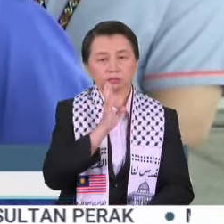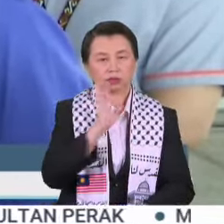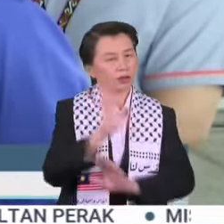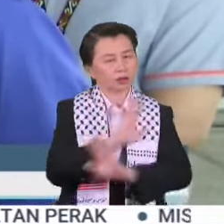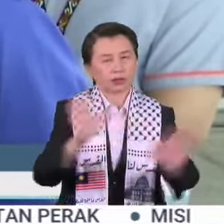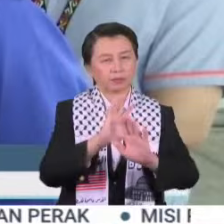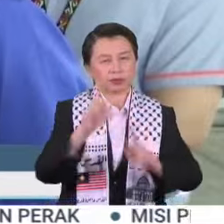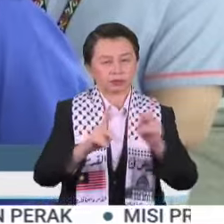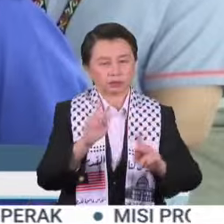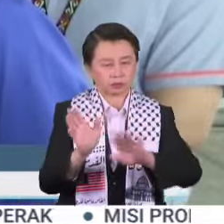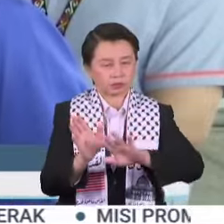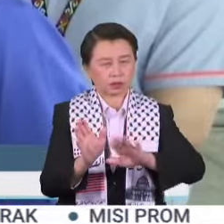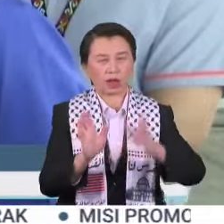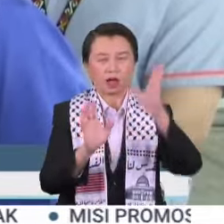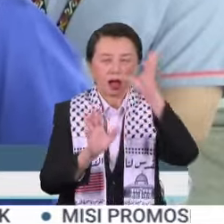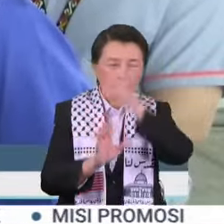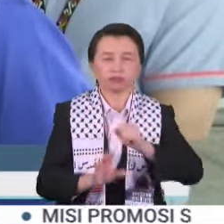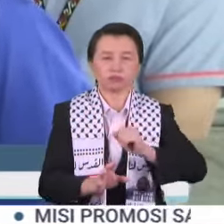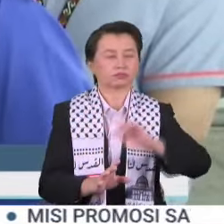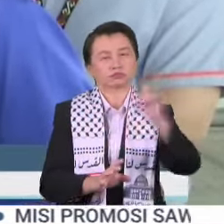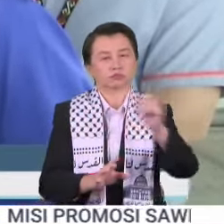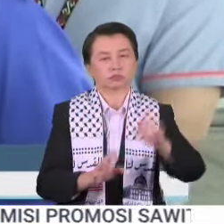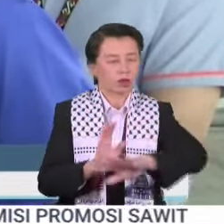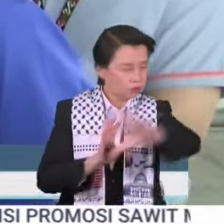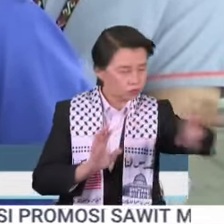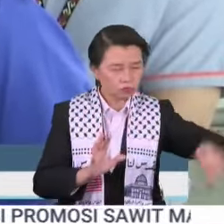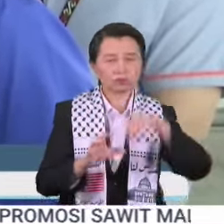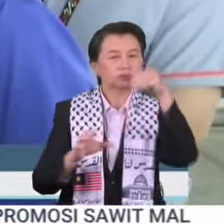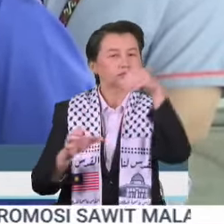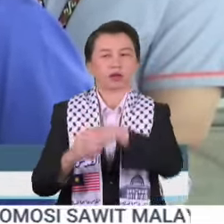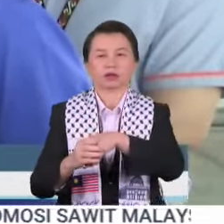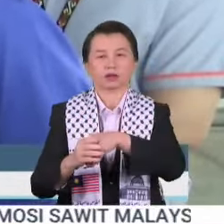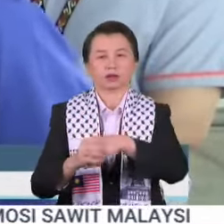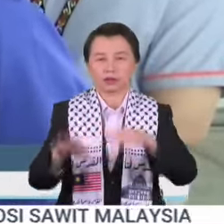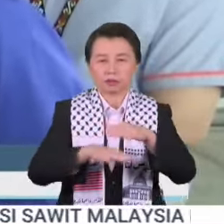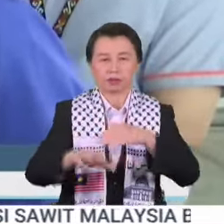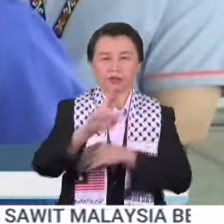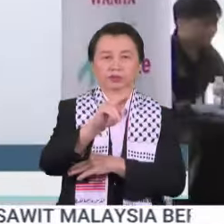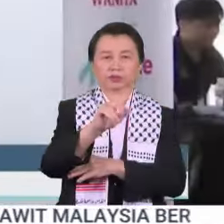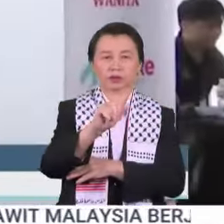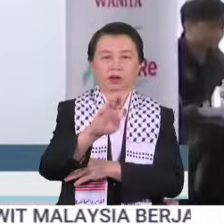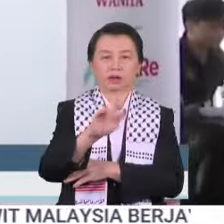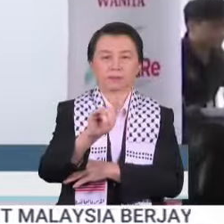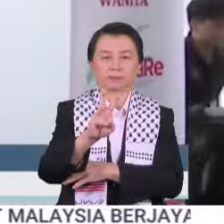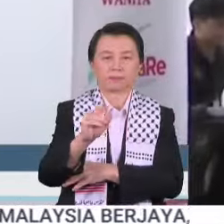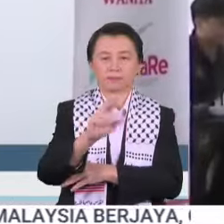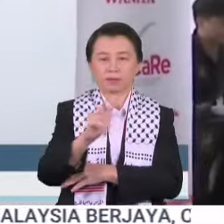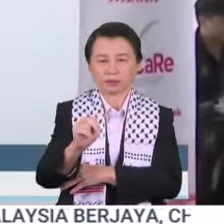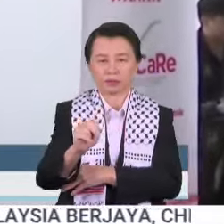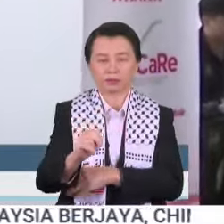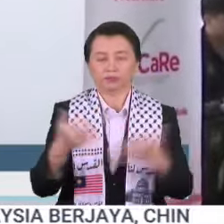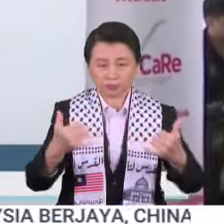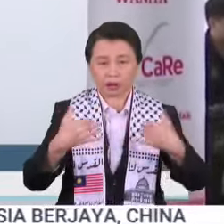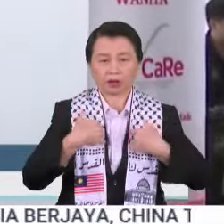tiada siapa pun tercicir. Semua inklusif, tidak kira di mana mereka berada, termasuk di Nabawan ini. Sehingga kini